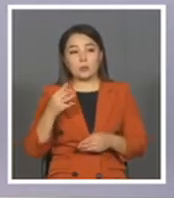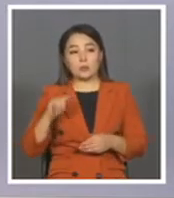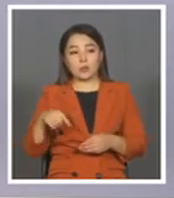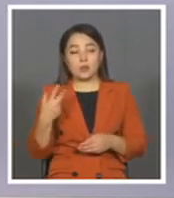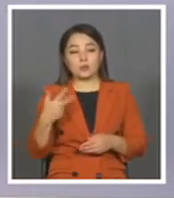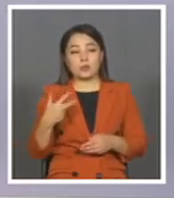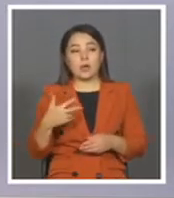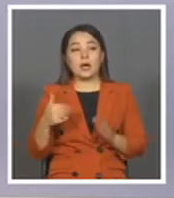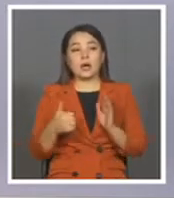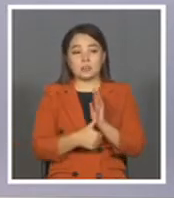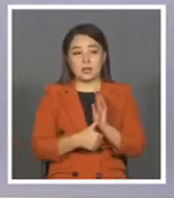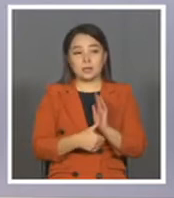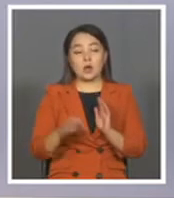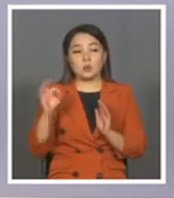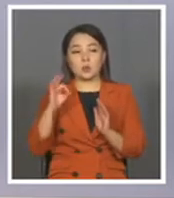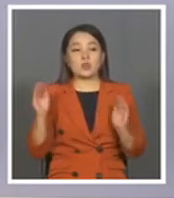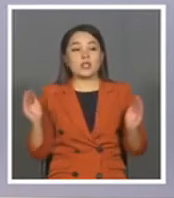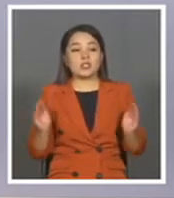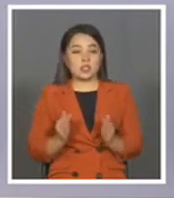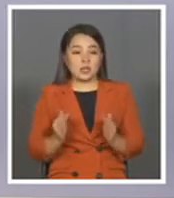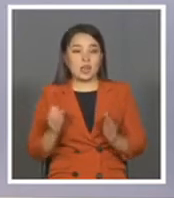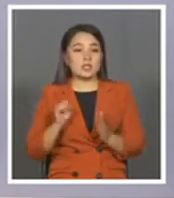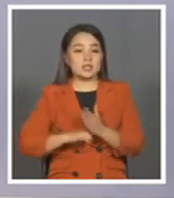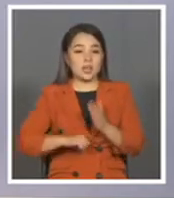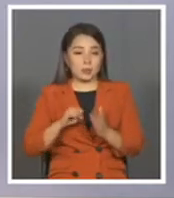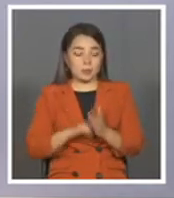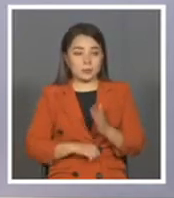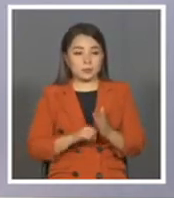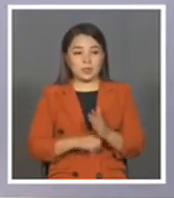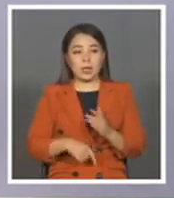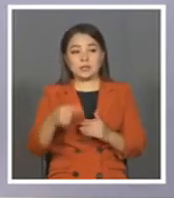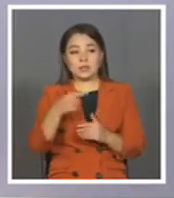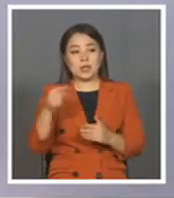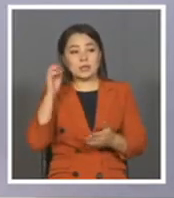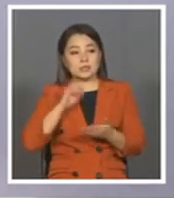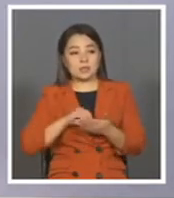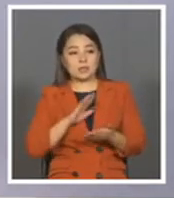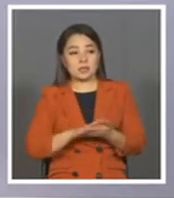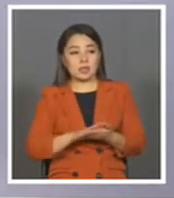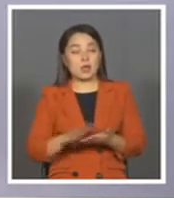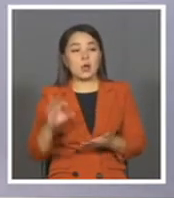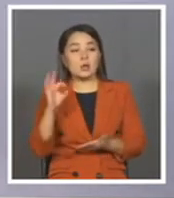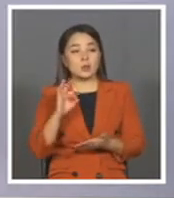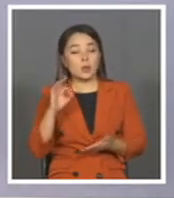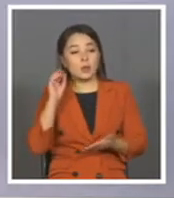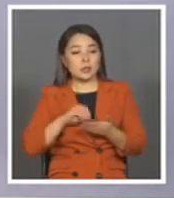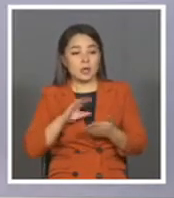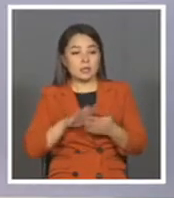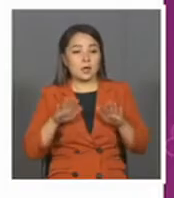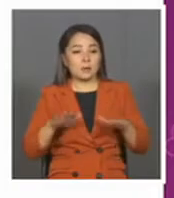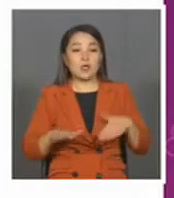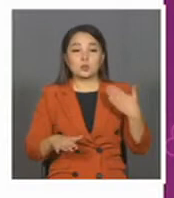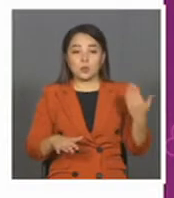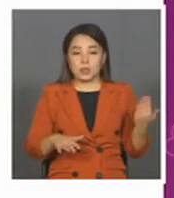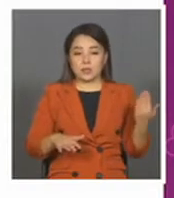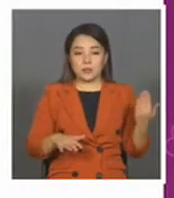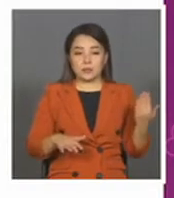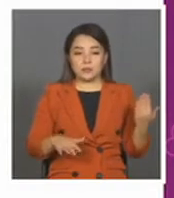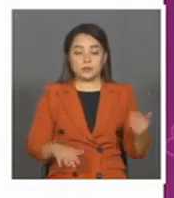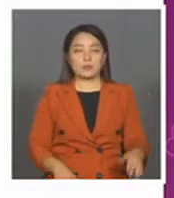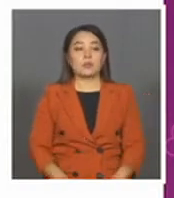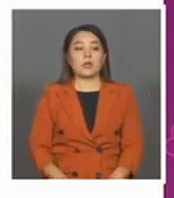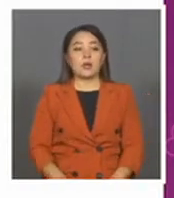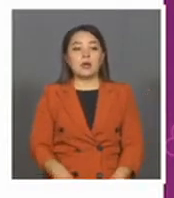136 саны нөлден кішекен. Себебі теріс сан нөл санының сол жағында орналасқан. Келесі